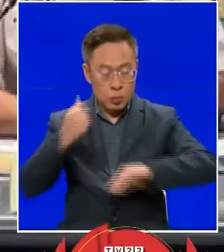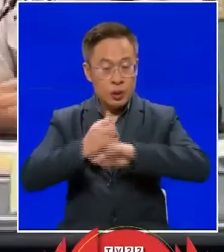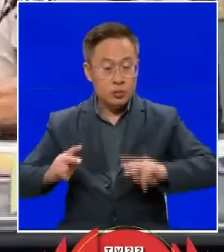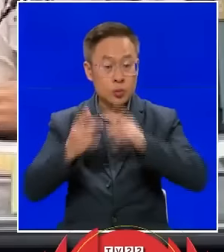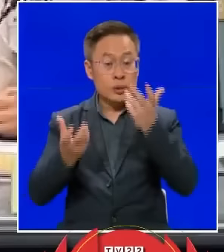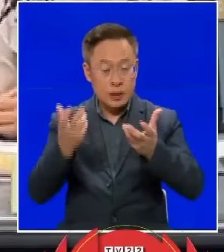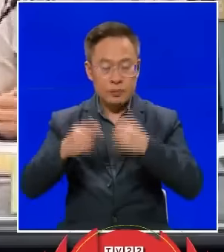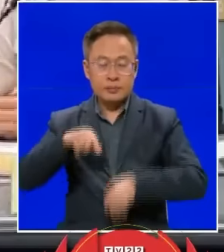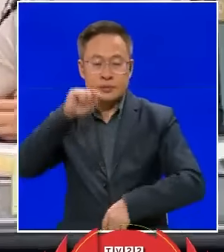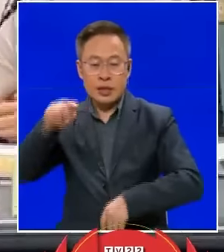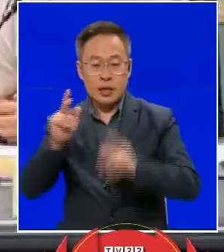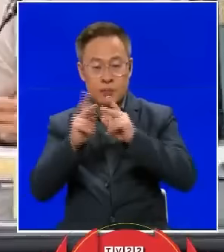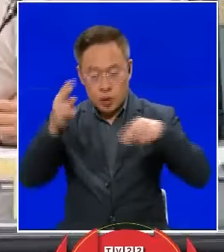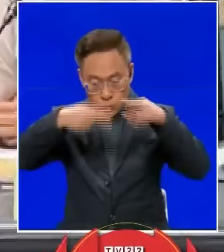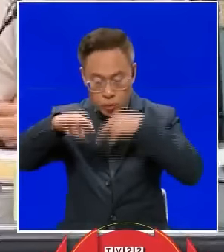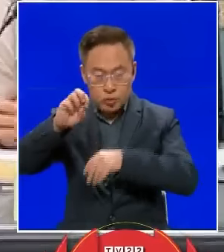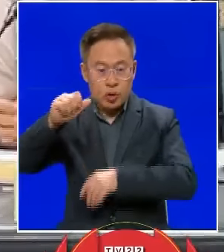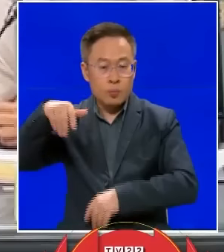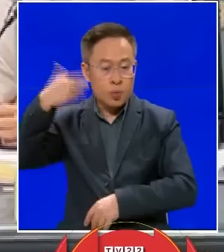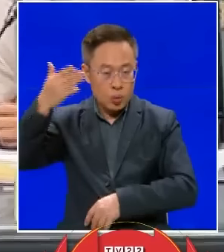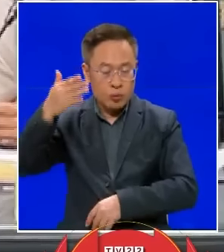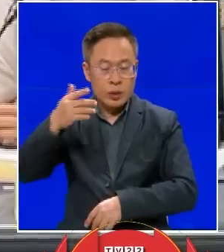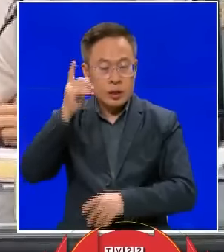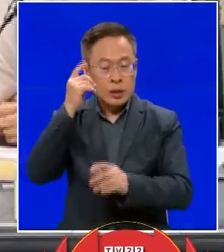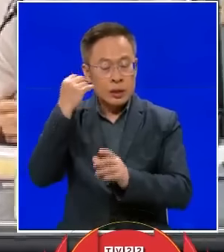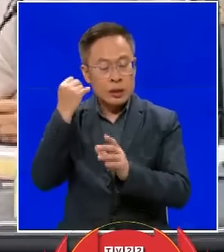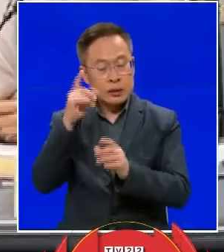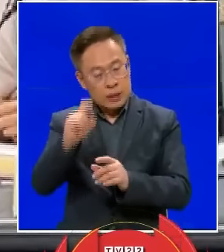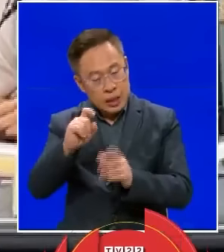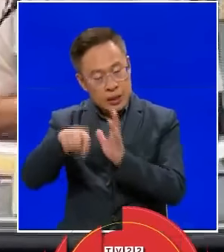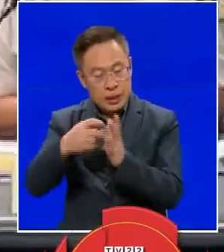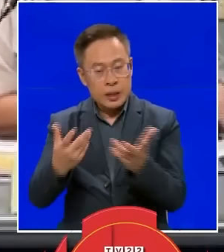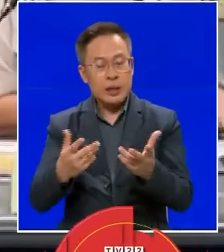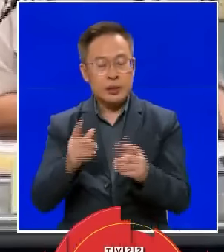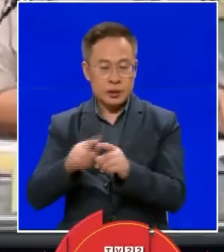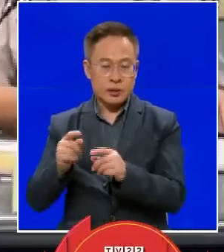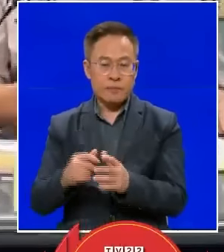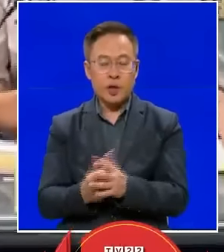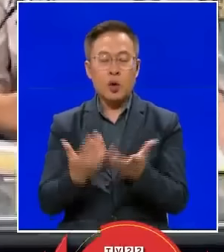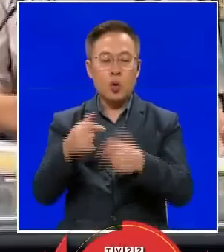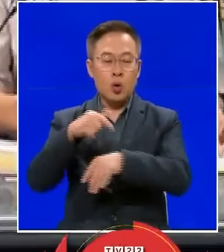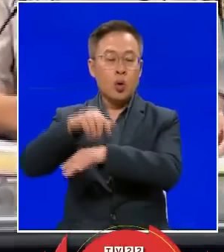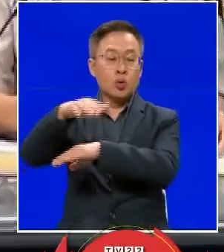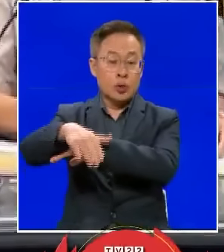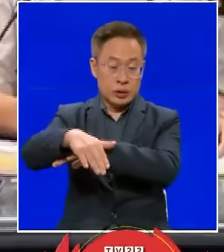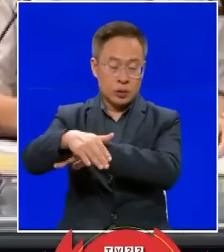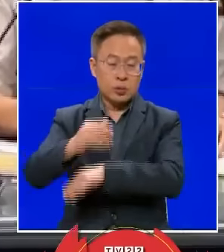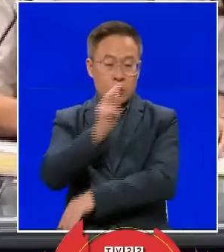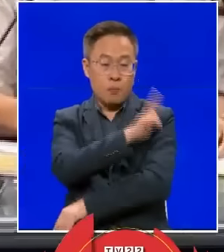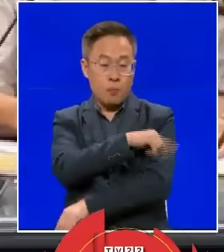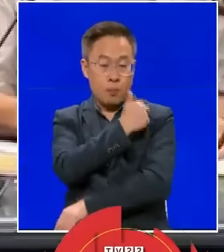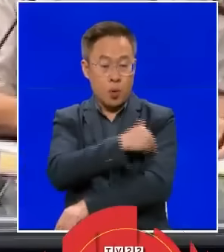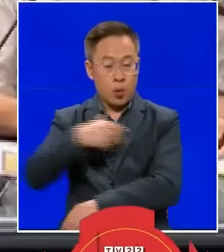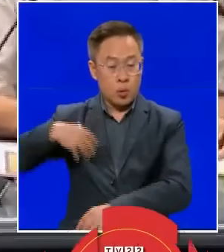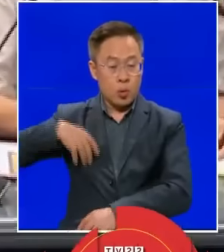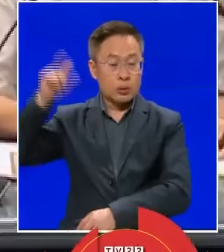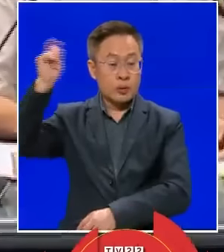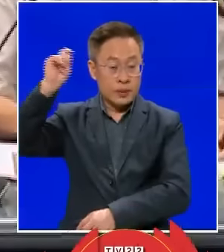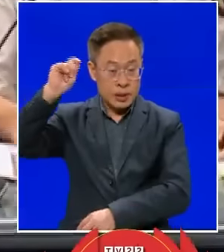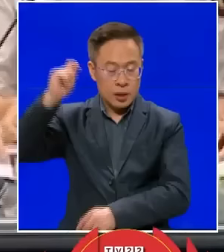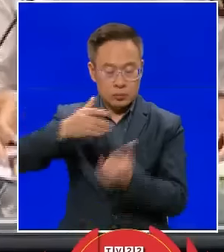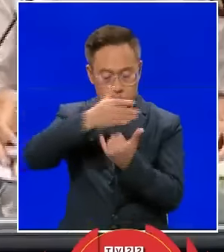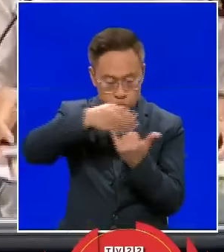รอผลชันสูตรนะครับเพราะว่าตอนนี้ที่โรศาสตร์ก็ชันสูตรอยู่นะครับช่วงช่วงเย็นๆผลน่าจะออกมาเออแต่ว่าอย่างที่